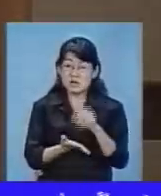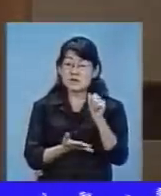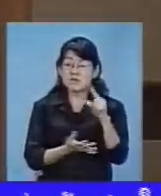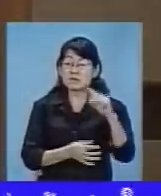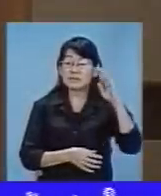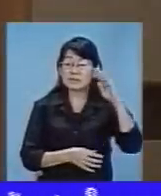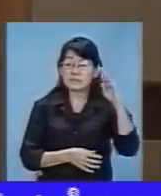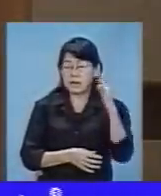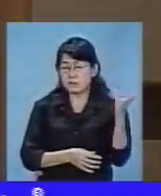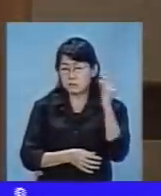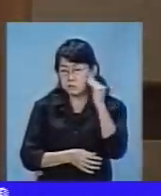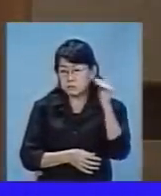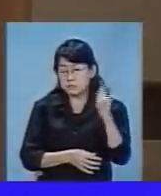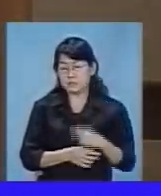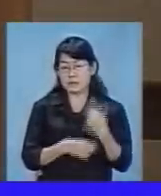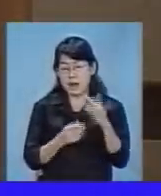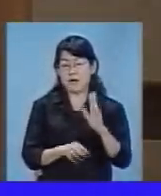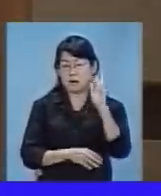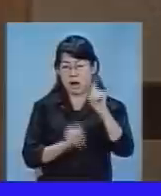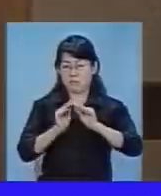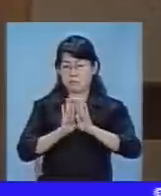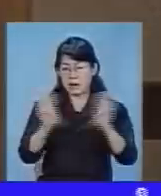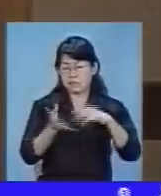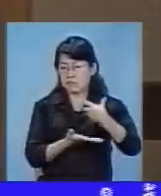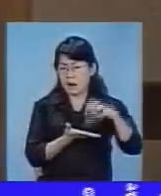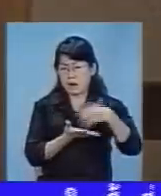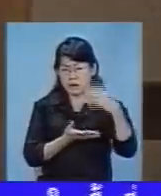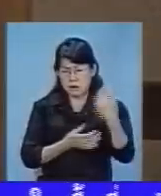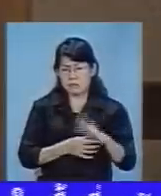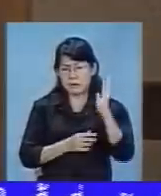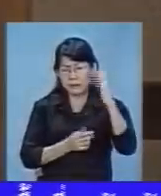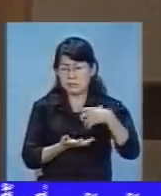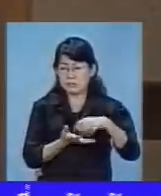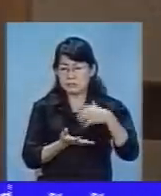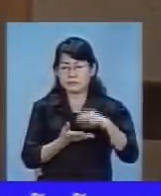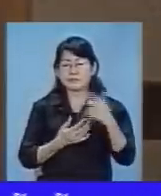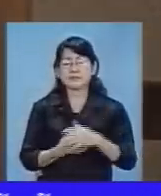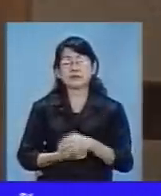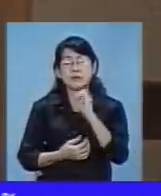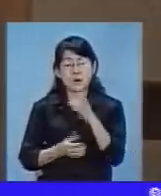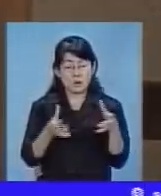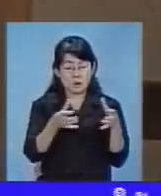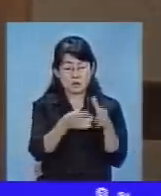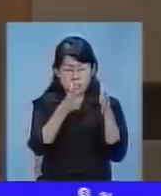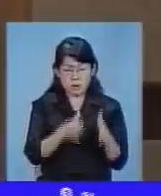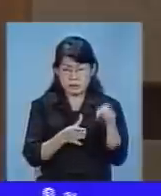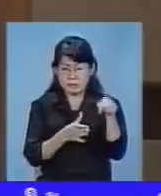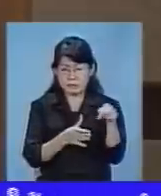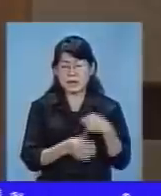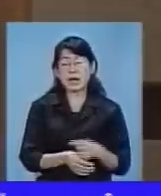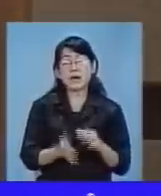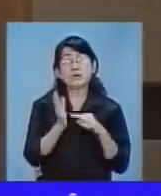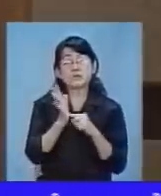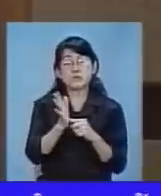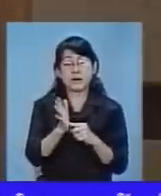ได้ข่าวและได้ให้ข่าวต่อสาธารณะแล้วว่ากลุ่มบุคคลบางกลุ่มเช่นอาส